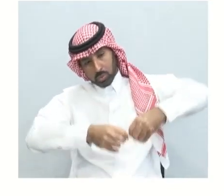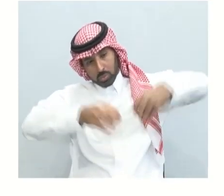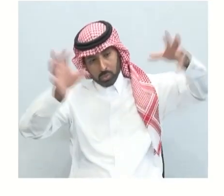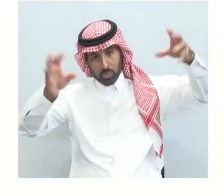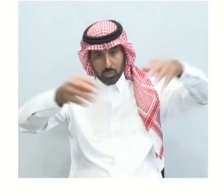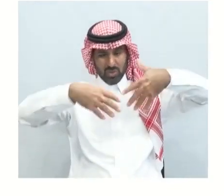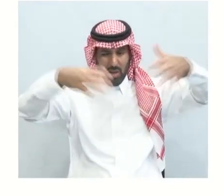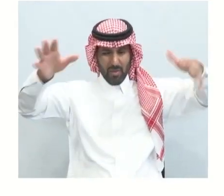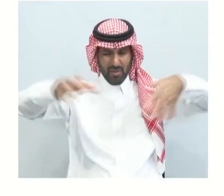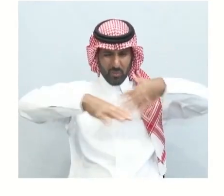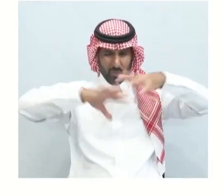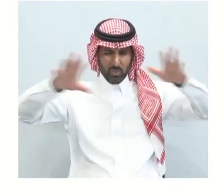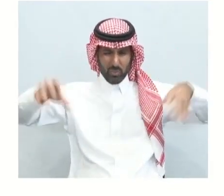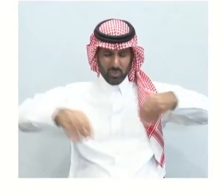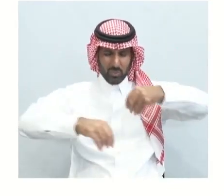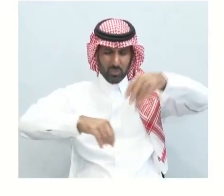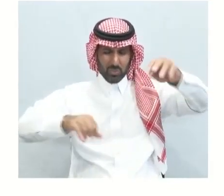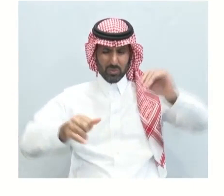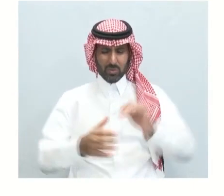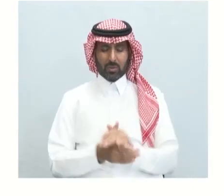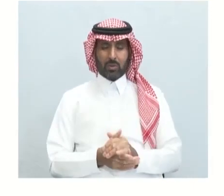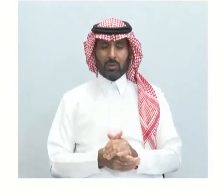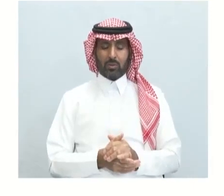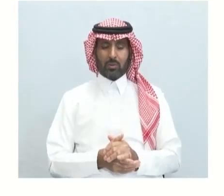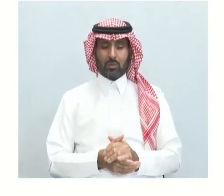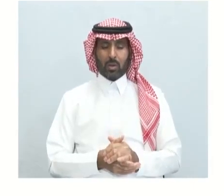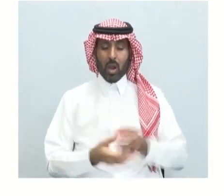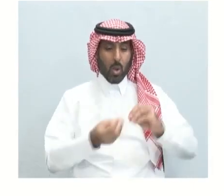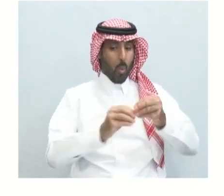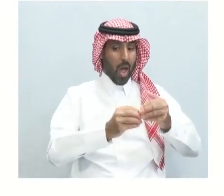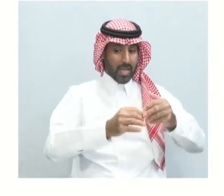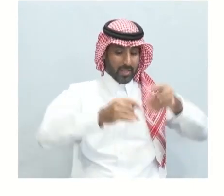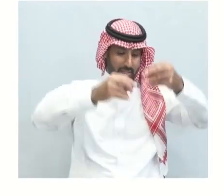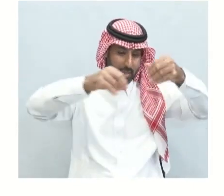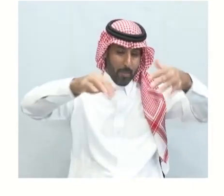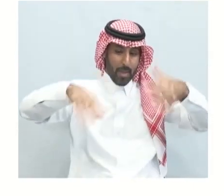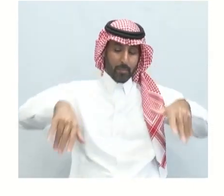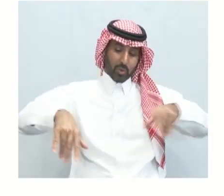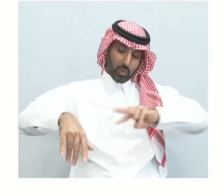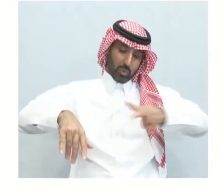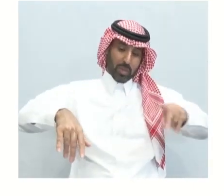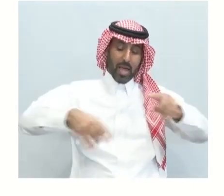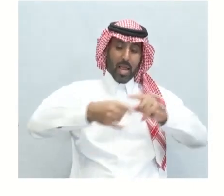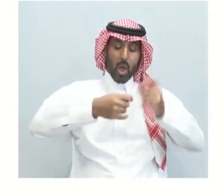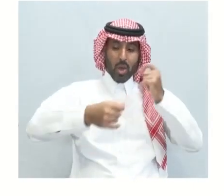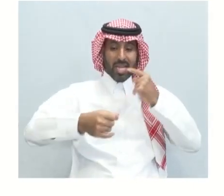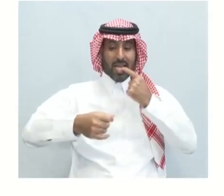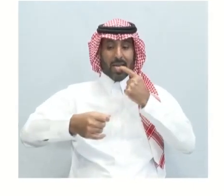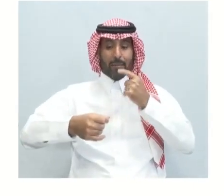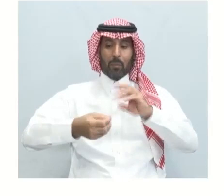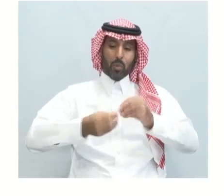هيئه كثبان رمليه اما الوان الرمال فمتن اوعه منها الابيض